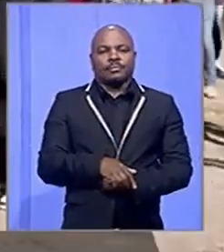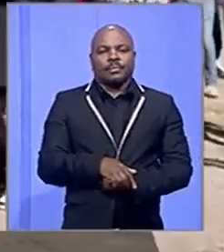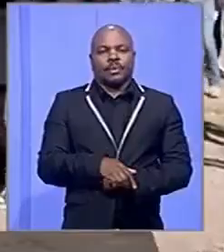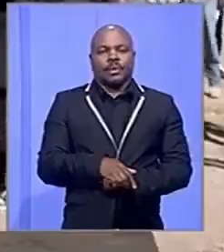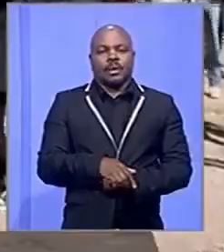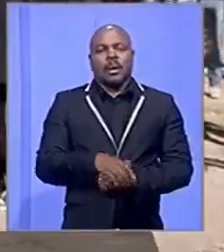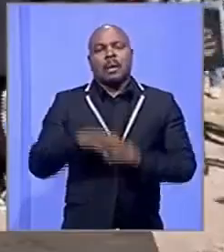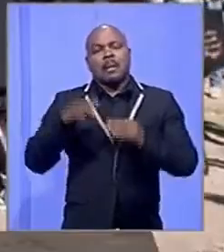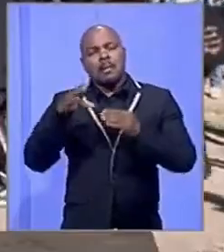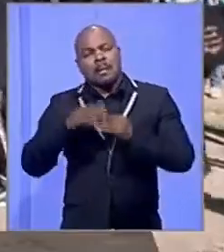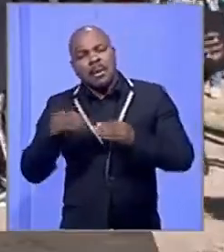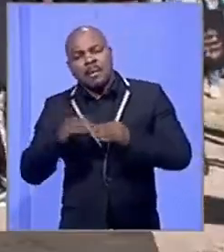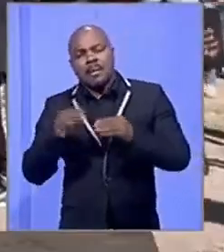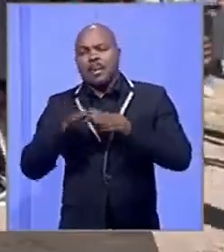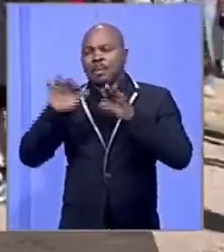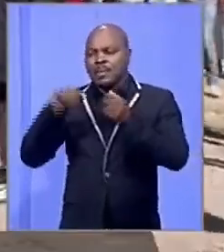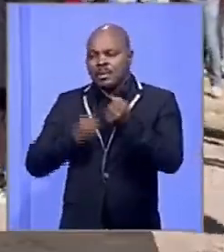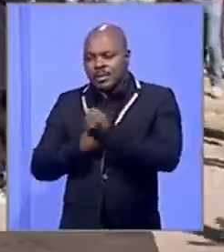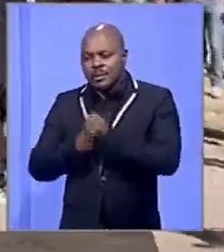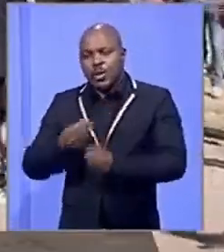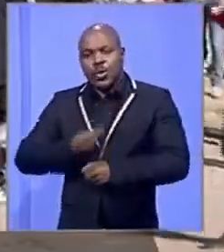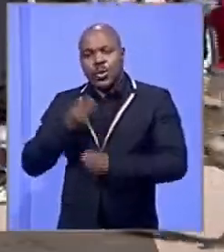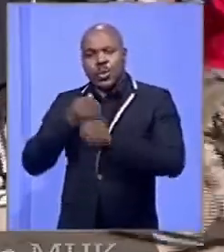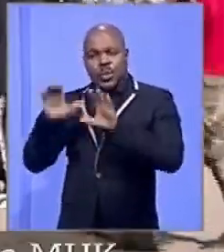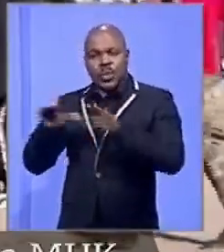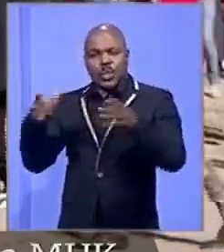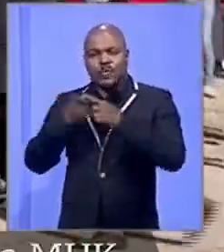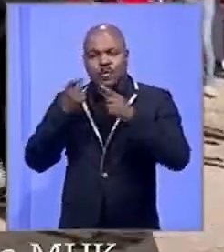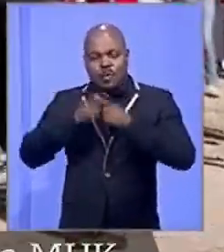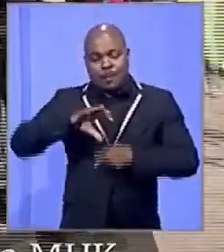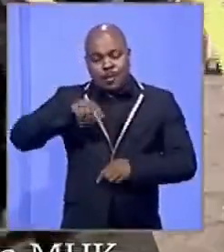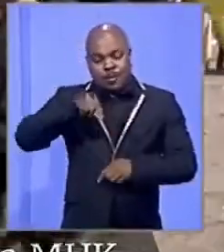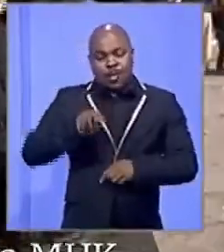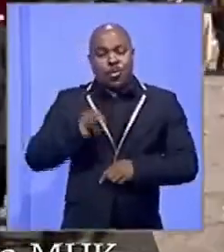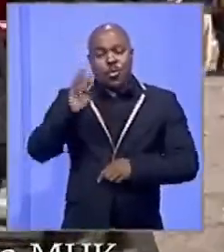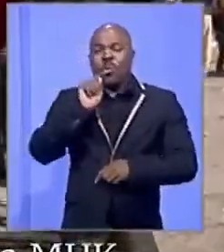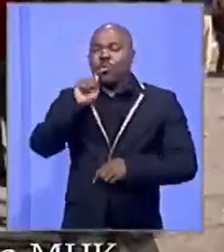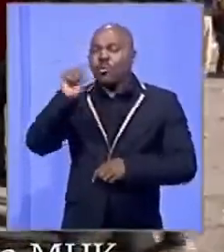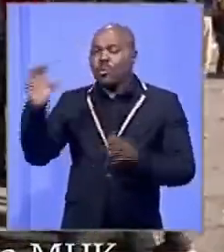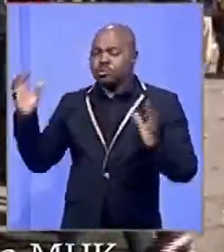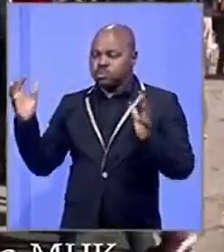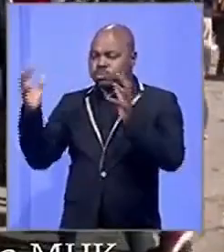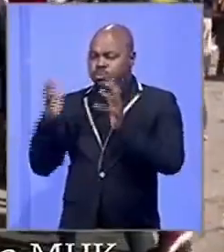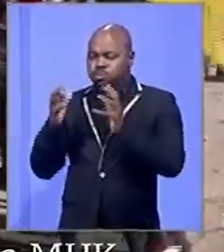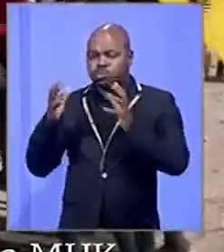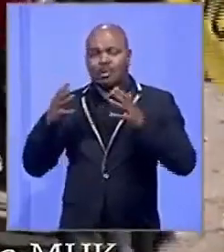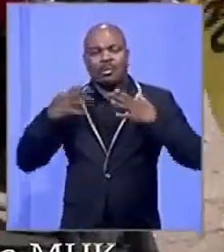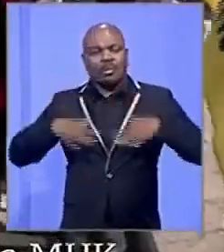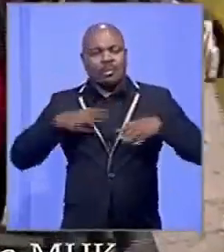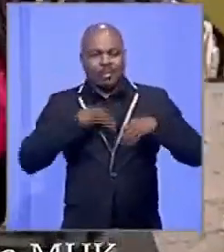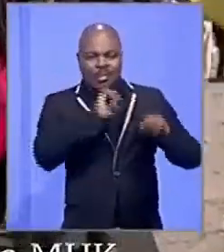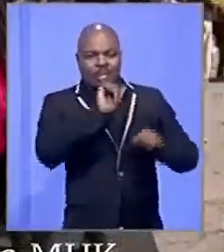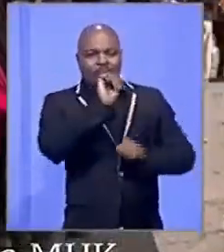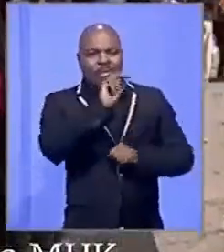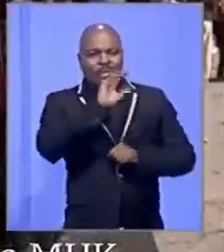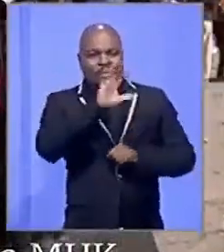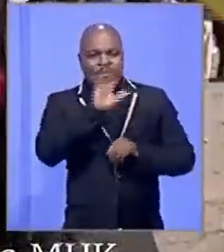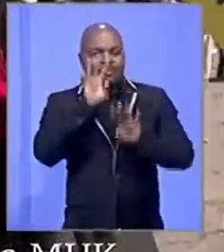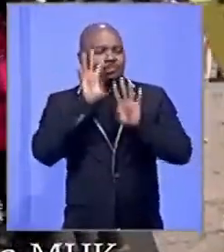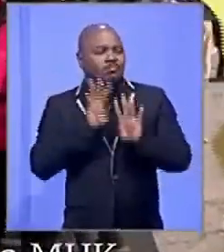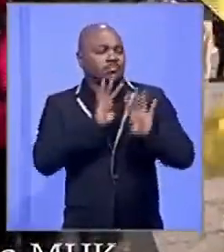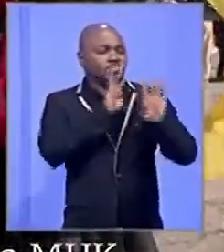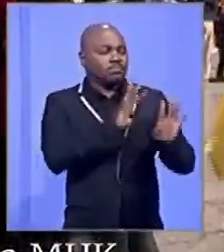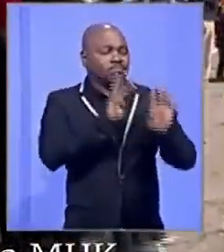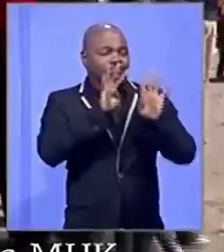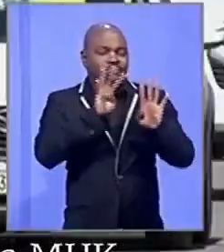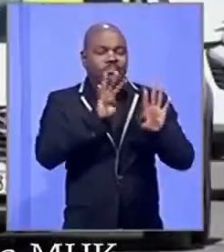Maloko le batshegetsi ba Liki ya basha go tswa mo dikgaolong tsotlhe tsa province ba apere mebala ya lekoko ka nako ba neng ba gwanta go